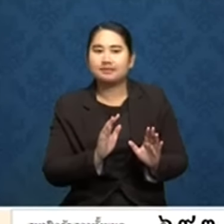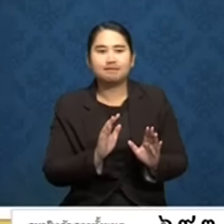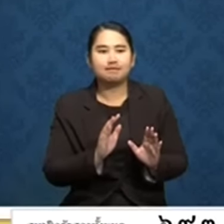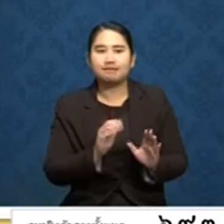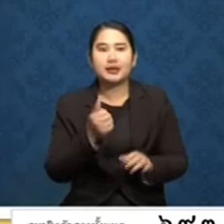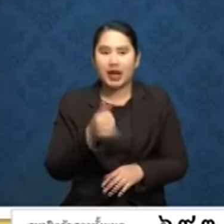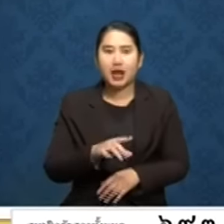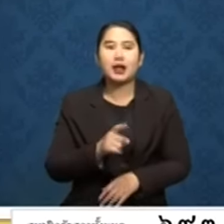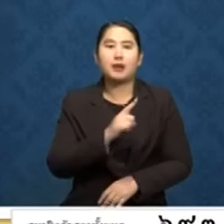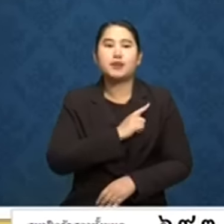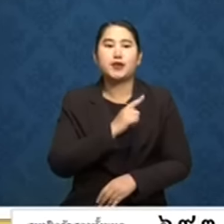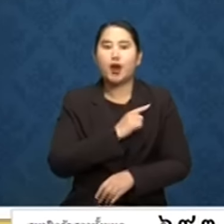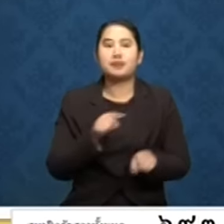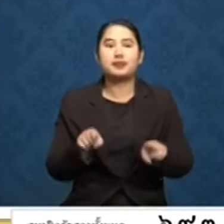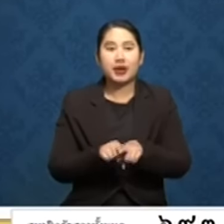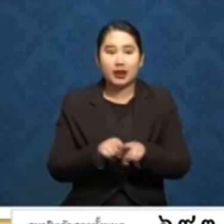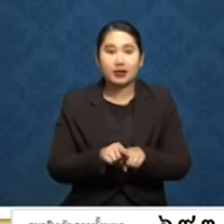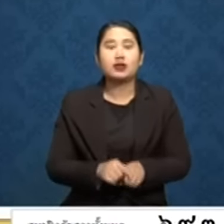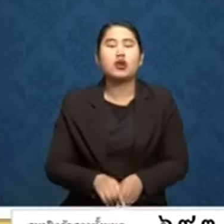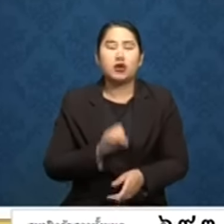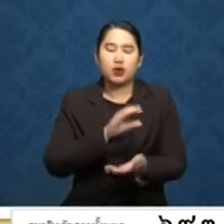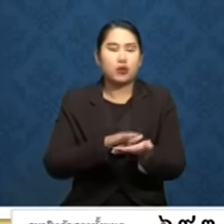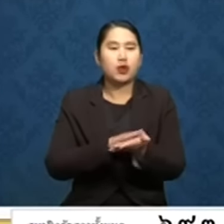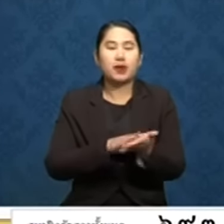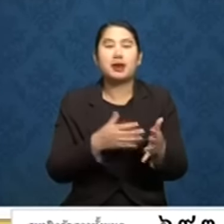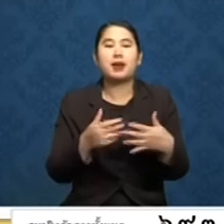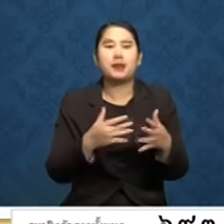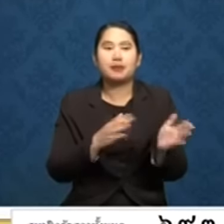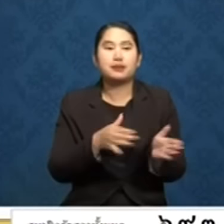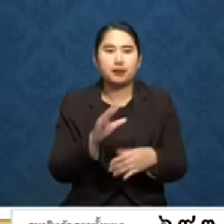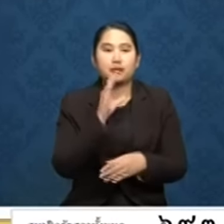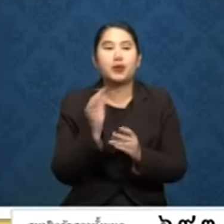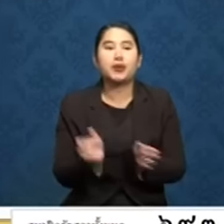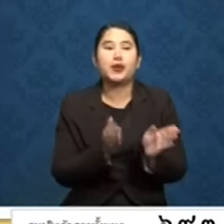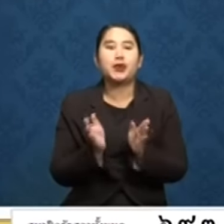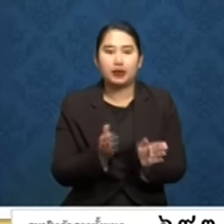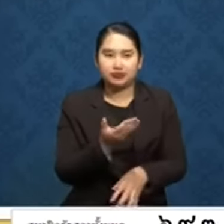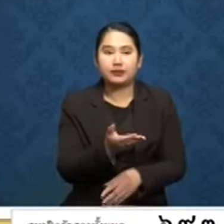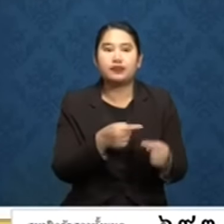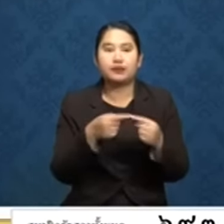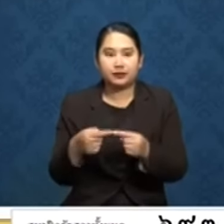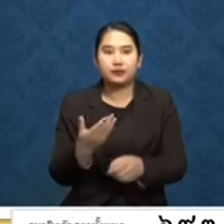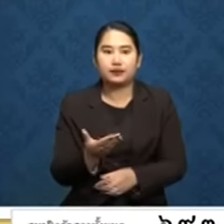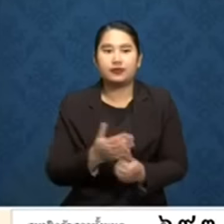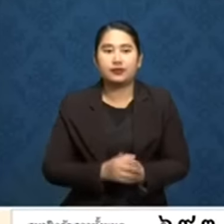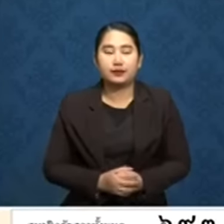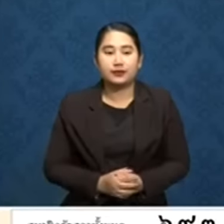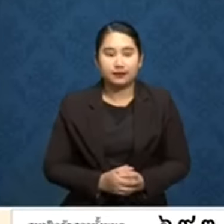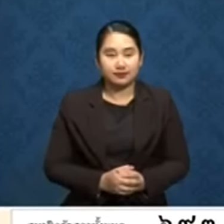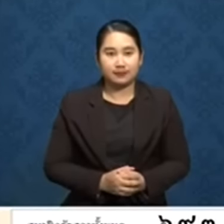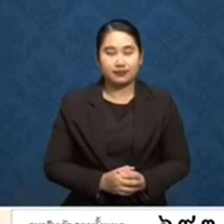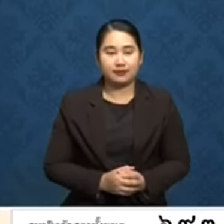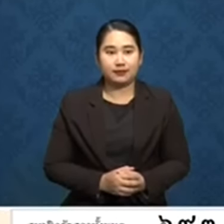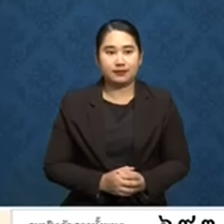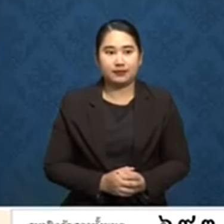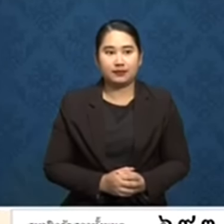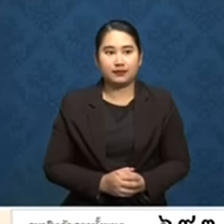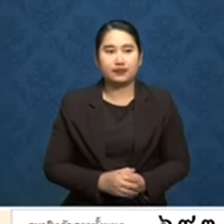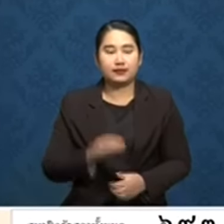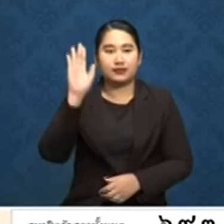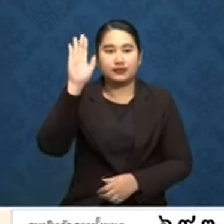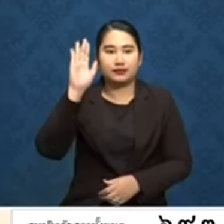างเดียวคงไม่ได้มันนั้นต้องขออภัยครับไม่มีอะไรกำลังอภิปรายไปด้วยดีคุณรับดอนเชิญต่อครับรับดอนเชิญต่อครับครับ ท่าน